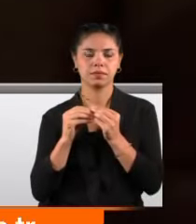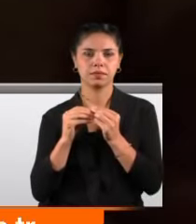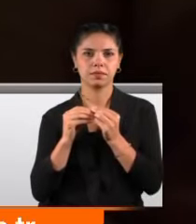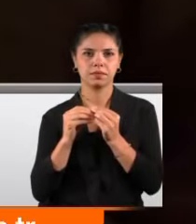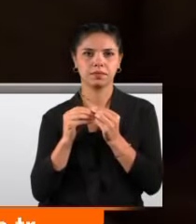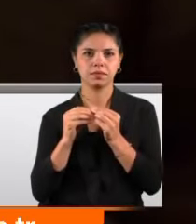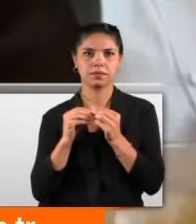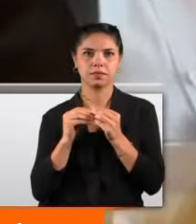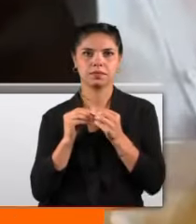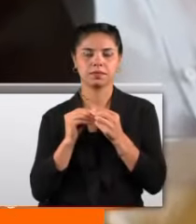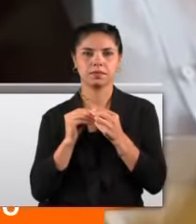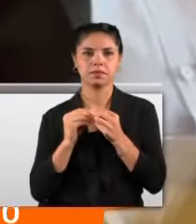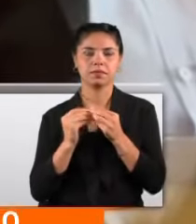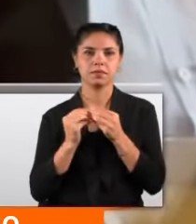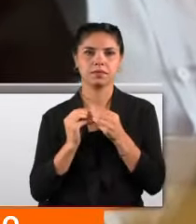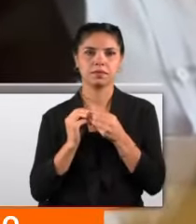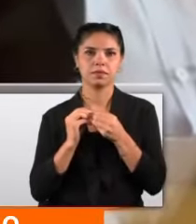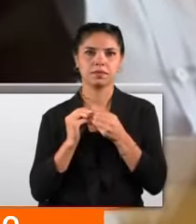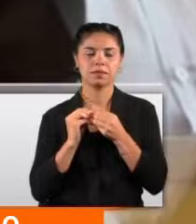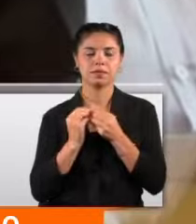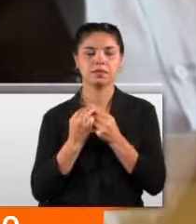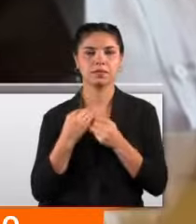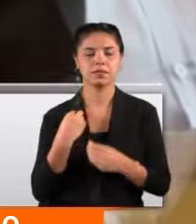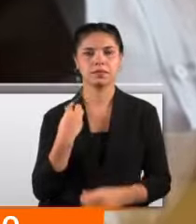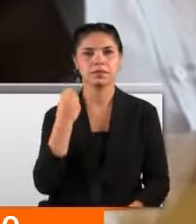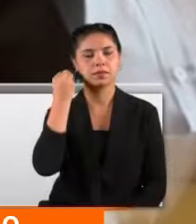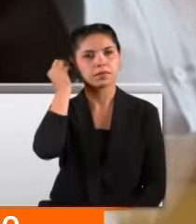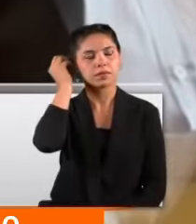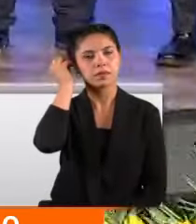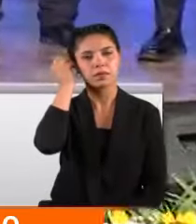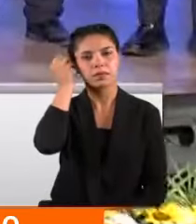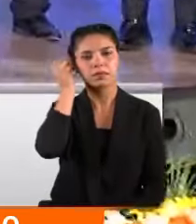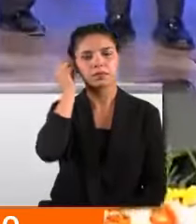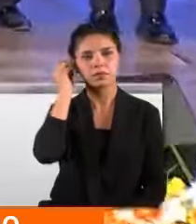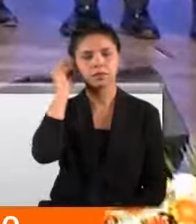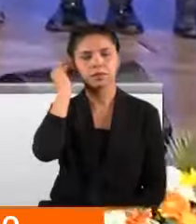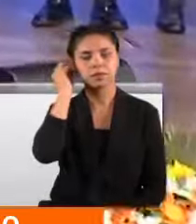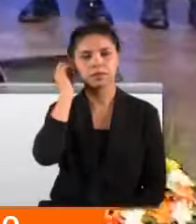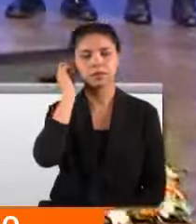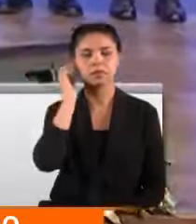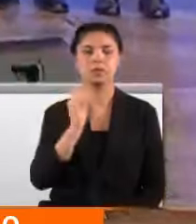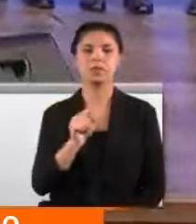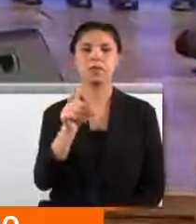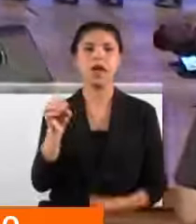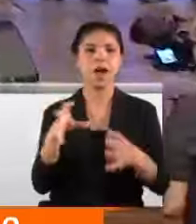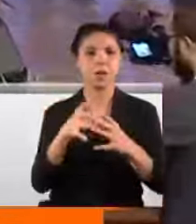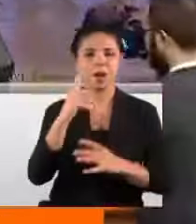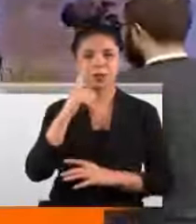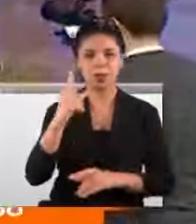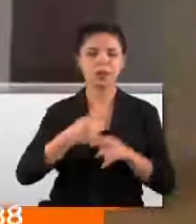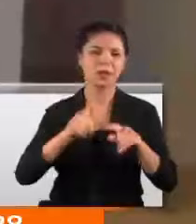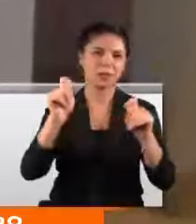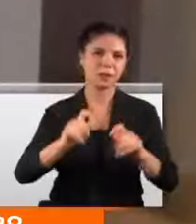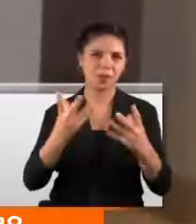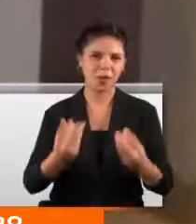etmemiz mümkün değildir. DEM Partisi'nden 4 encümen arkadaşımız ile birlikte istifa ediyorum. Begit bundan böyle AK Parti saflarında siyaset